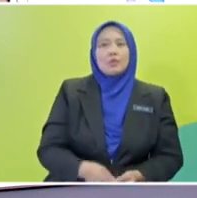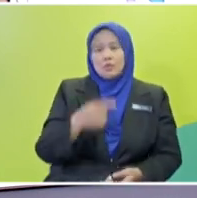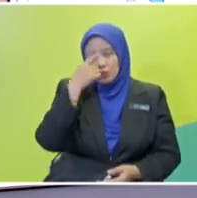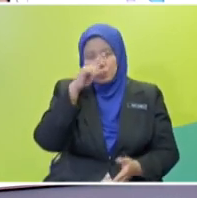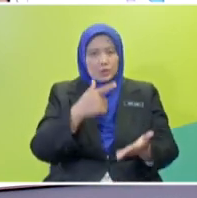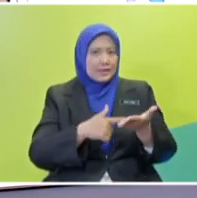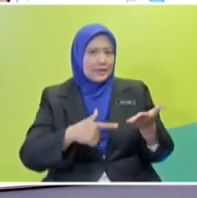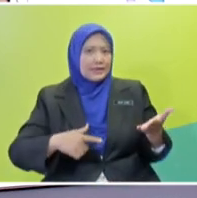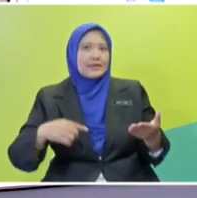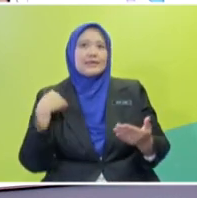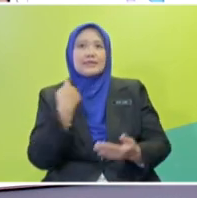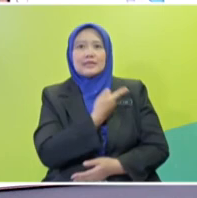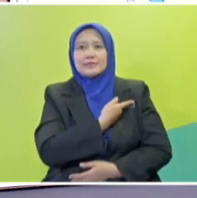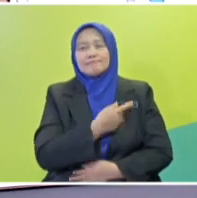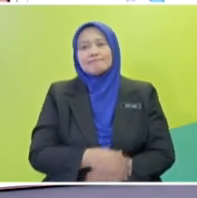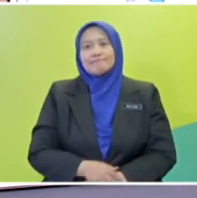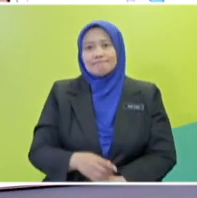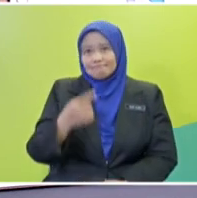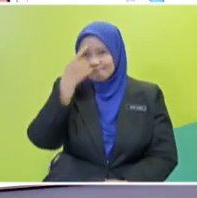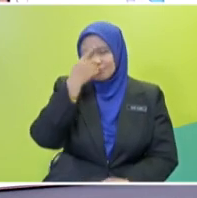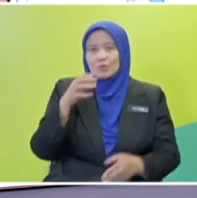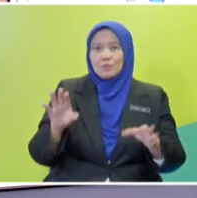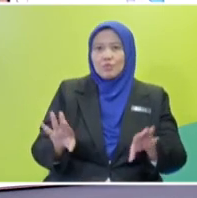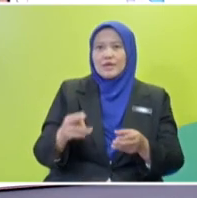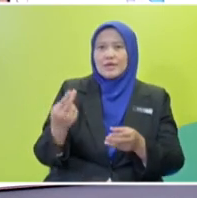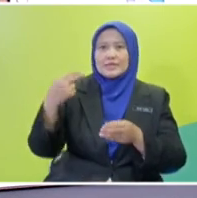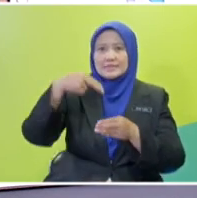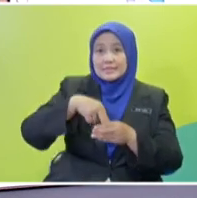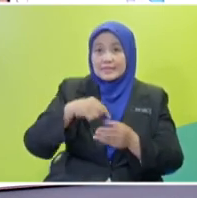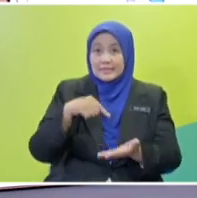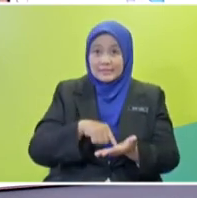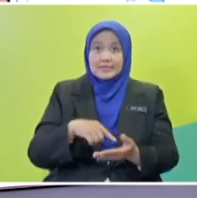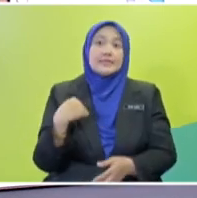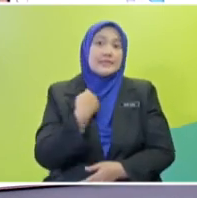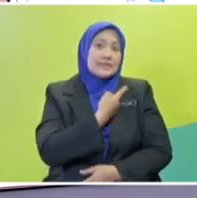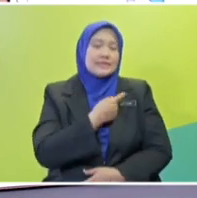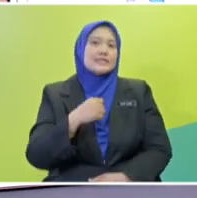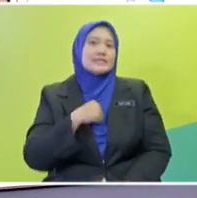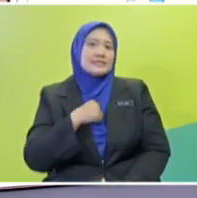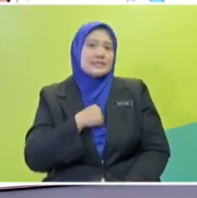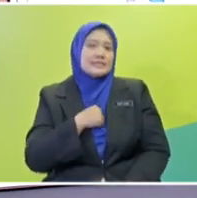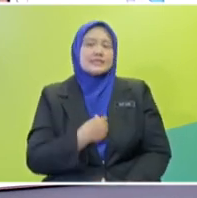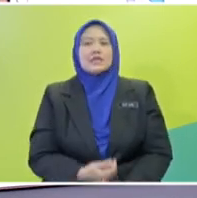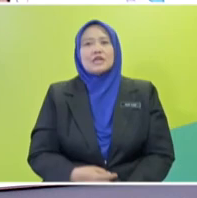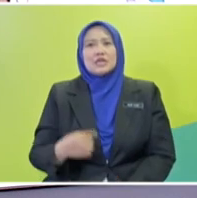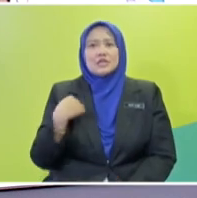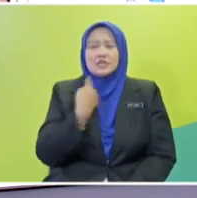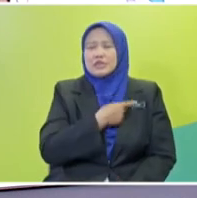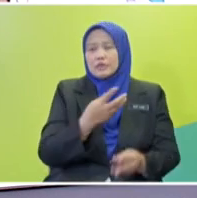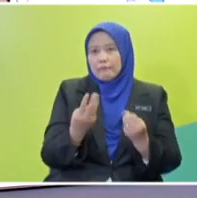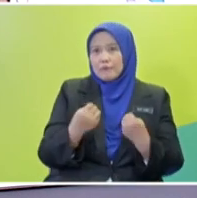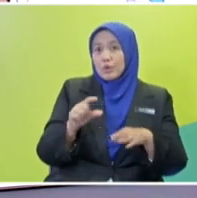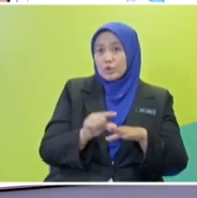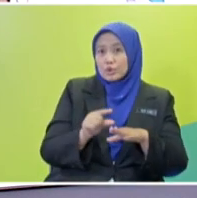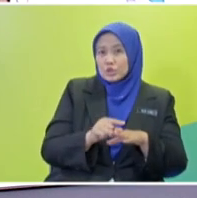sebagian anak buat hasil nih ialah kita sendiri Contoh kalau dia tidak sesuai kita ya gunakan produk tersebut kita enak jual kalau